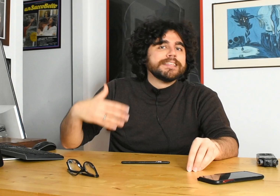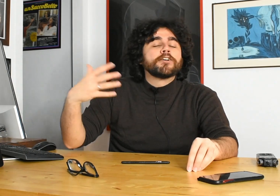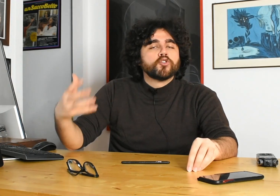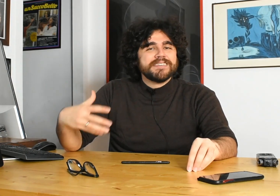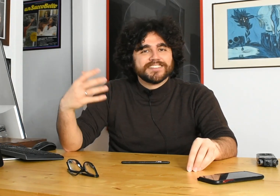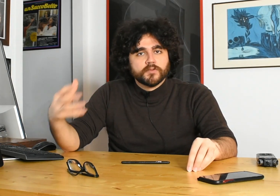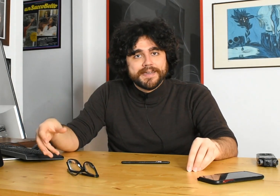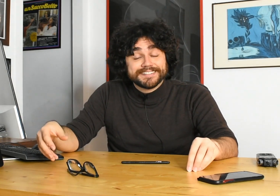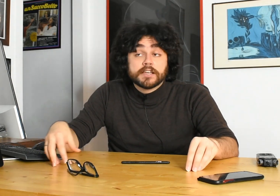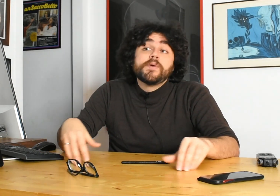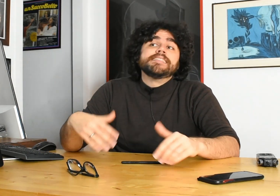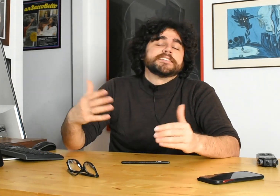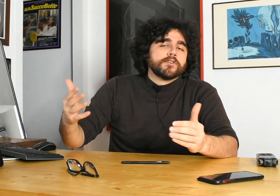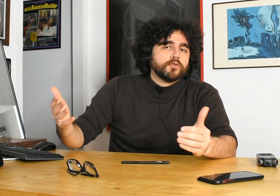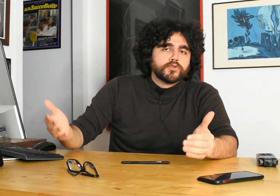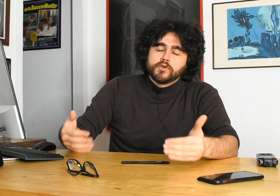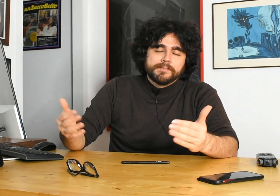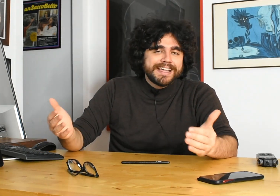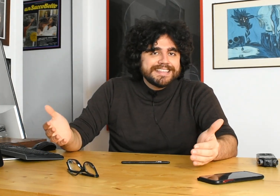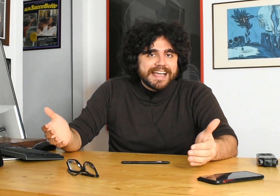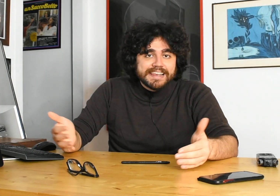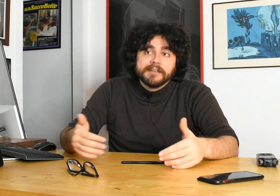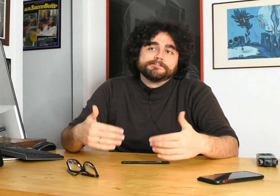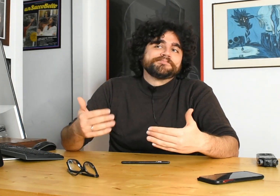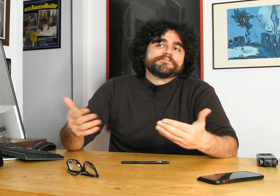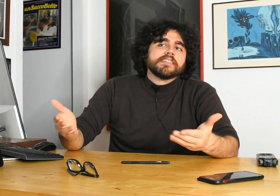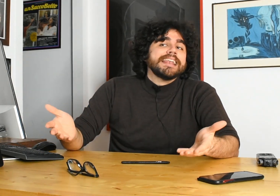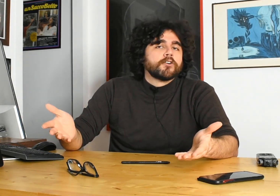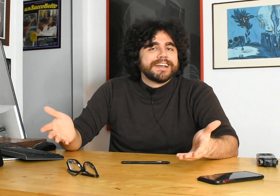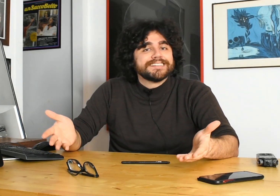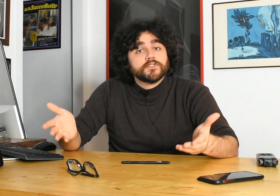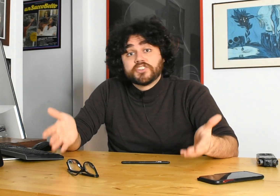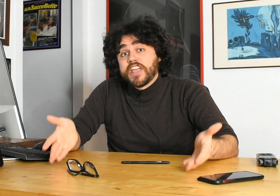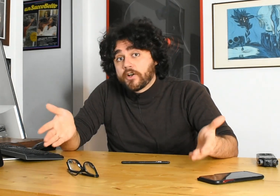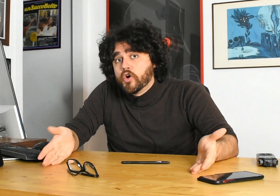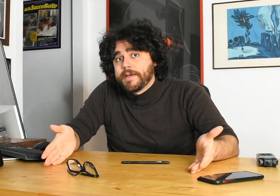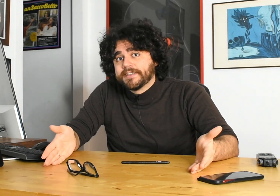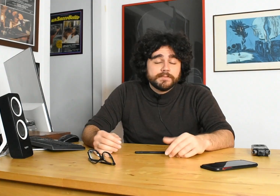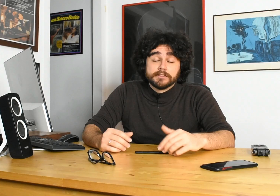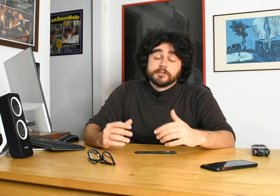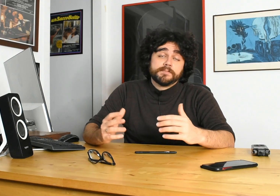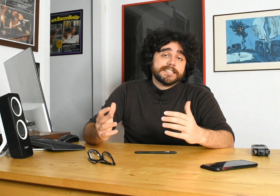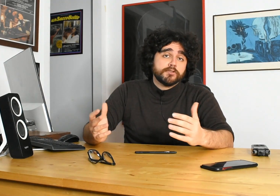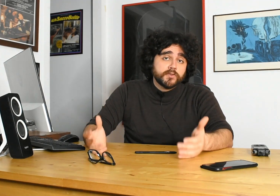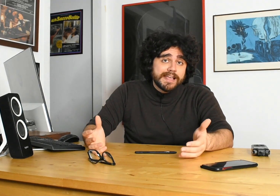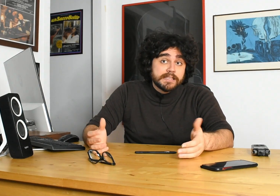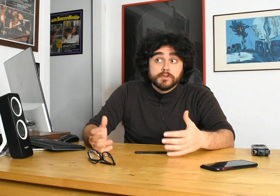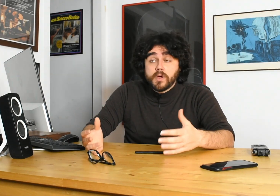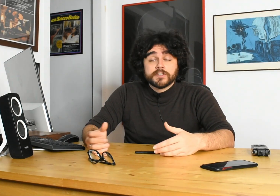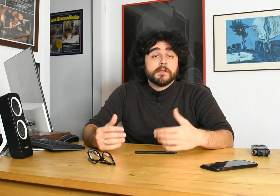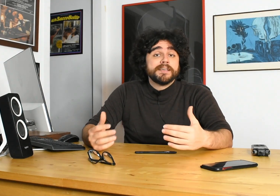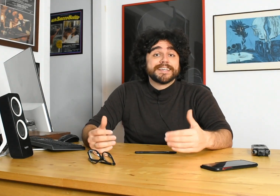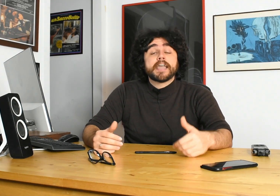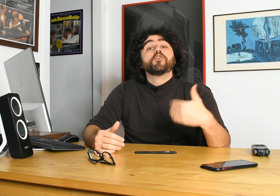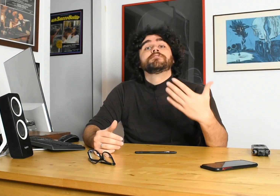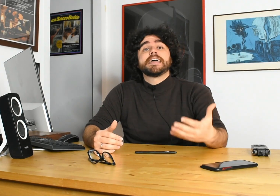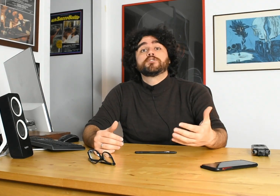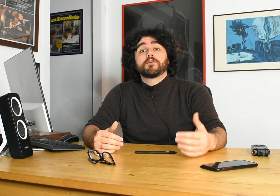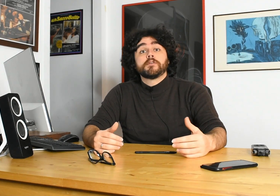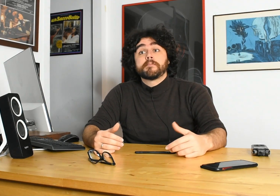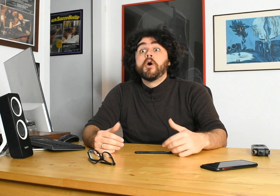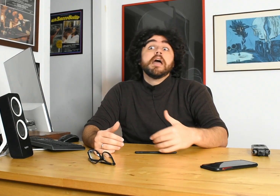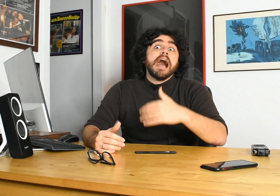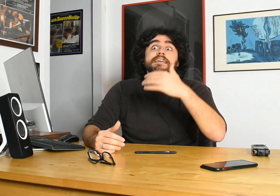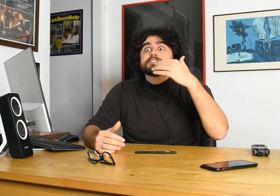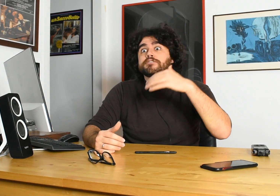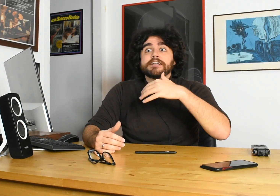aumento dell'economia sommersa. Quindi, secondo lo studio della Banca d'Italia, la correlazione c'è. Come? D'altronde pensiamoci un attimo, di nuovo siamo il paese che è contento